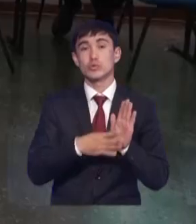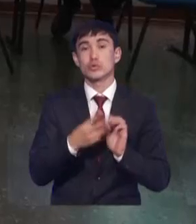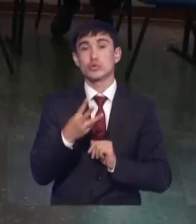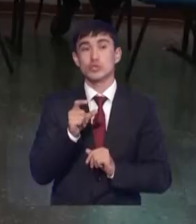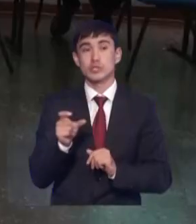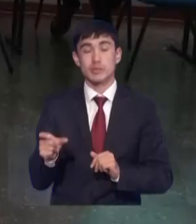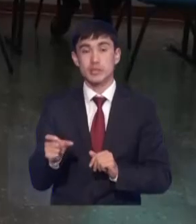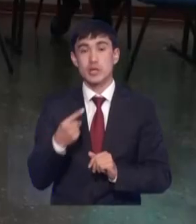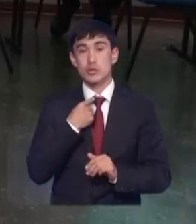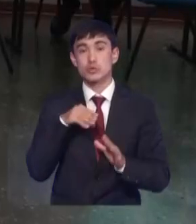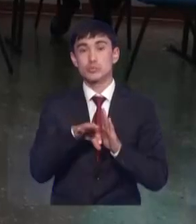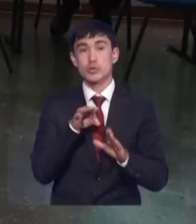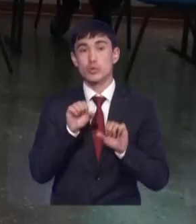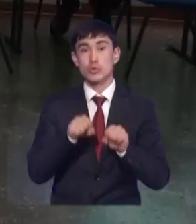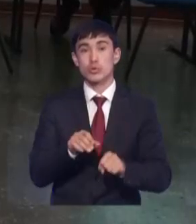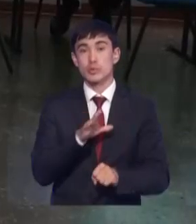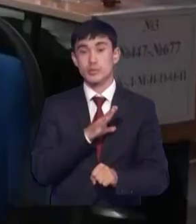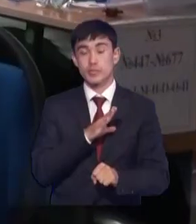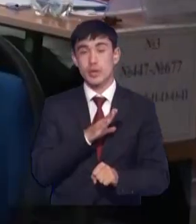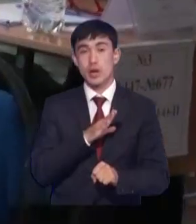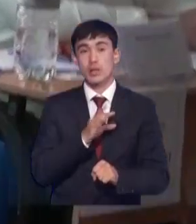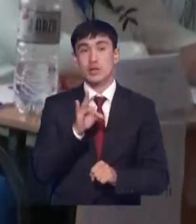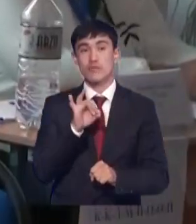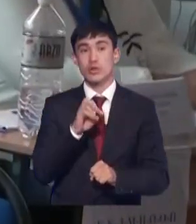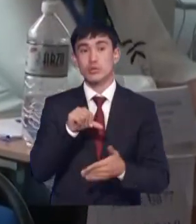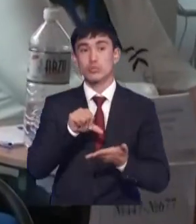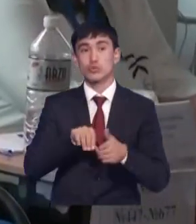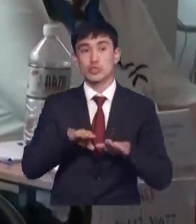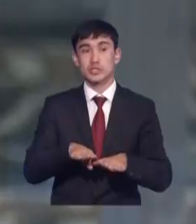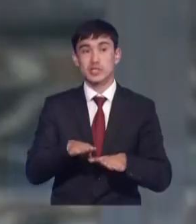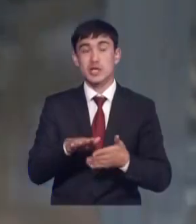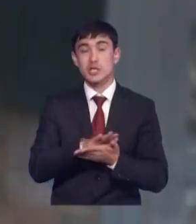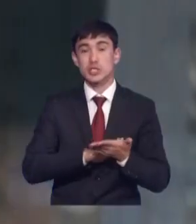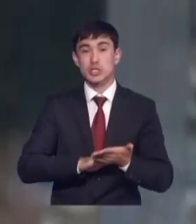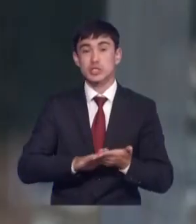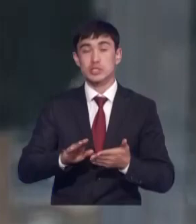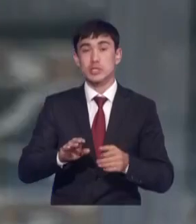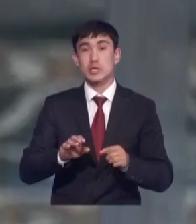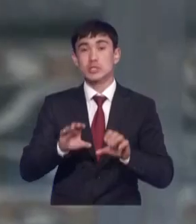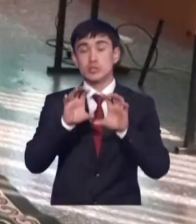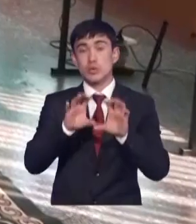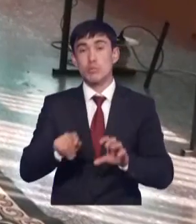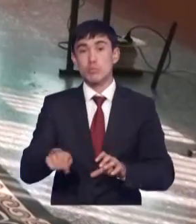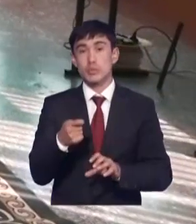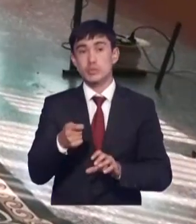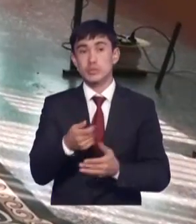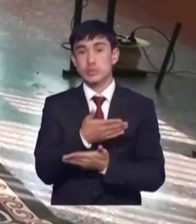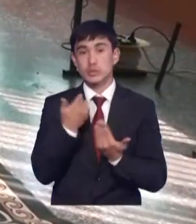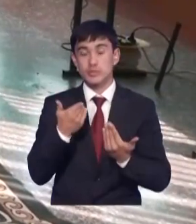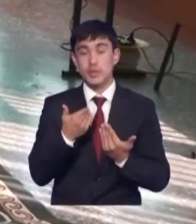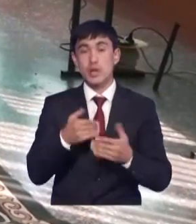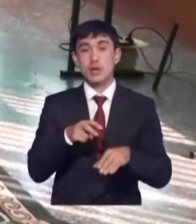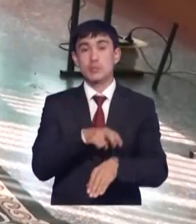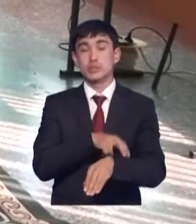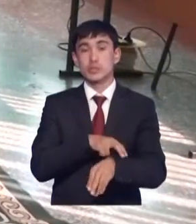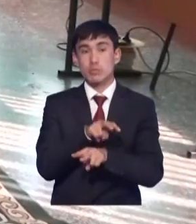1093 азамат дауыс беру құқығына ие. Ал референдум учаскесінде ешқандай заң бұзушылық орын алған жоқ. Комиссия